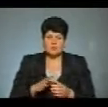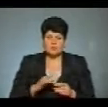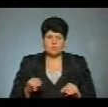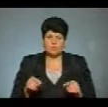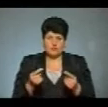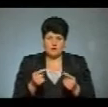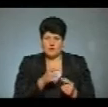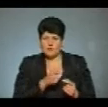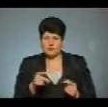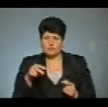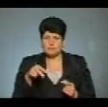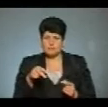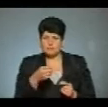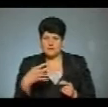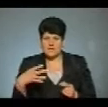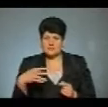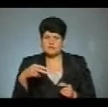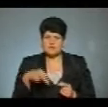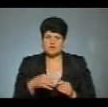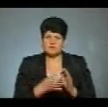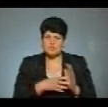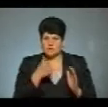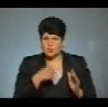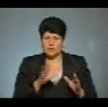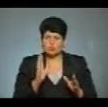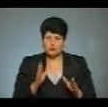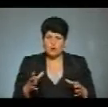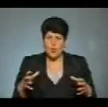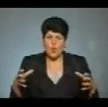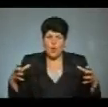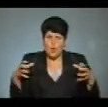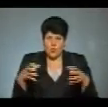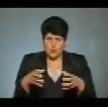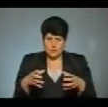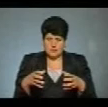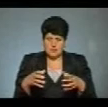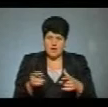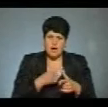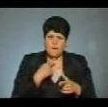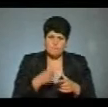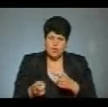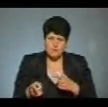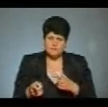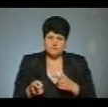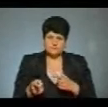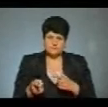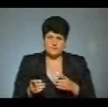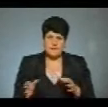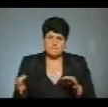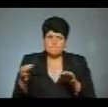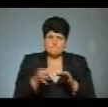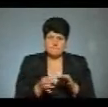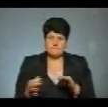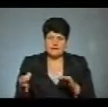протягом 15-19 років, будуть або укрупнені між собою, або будуть приєднані